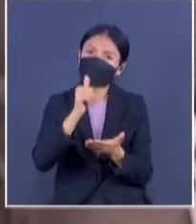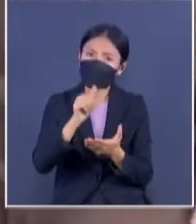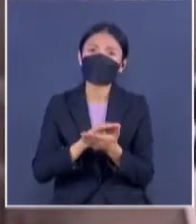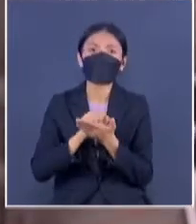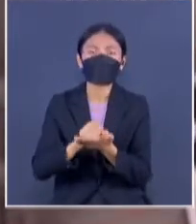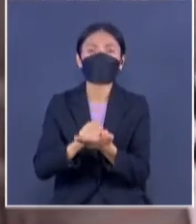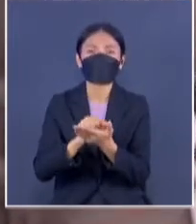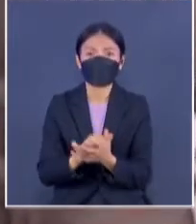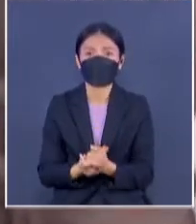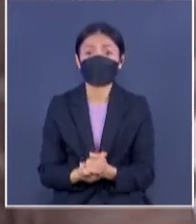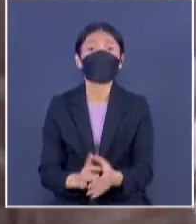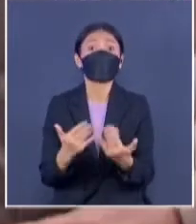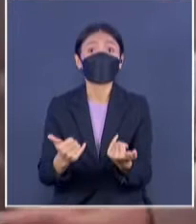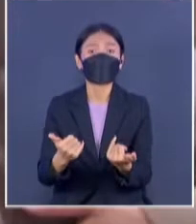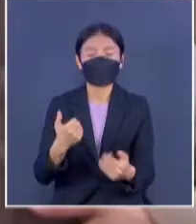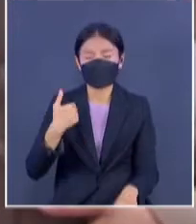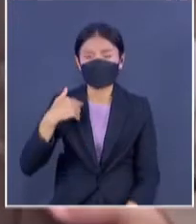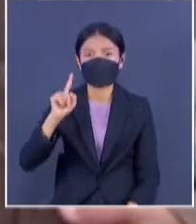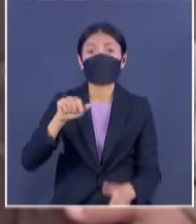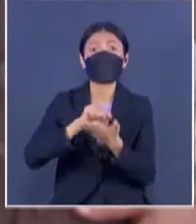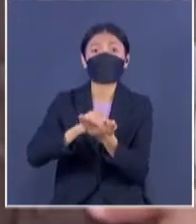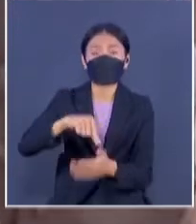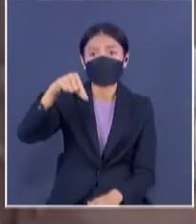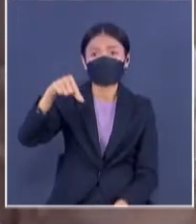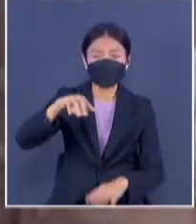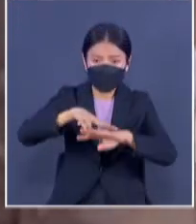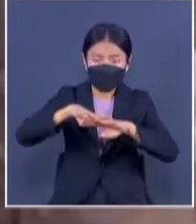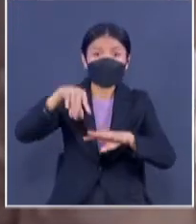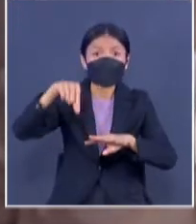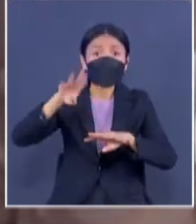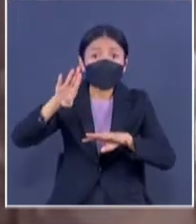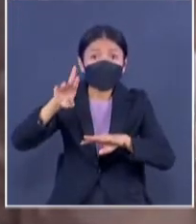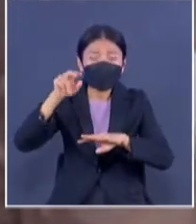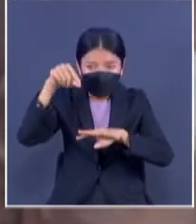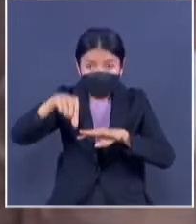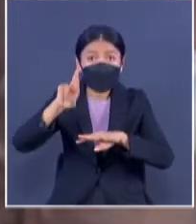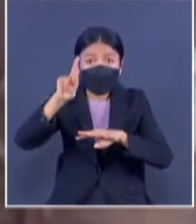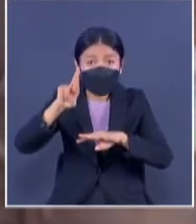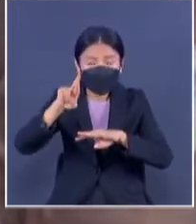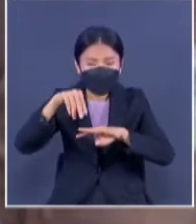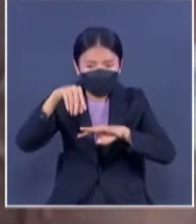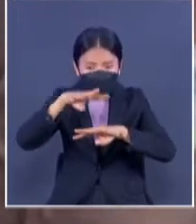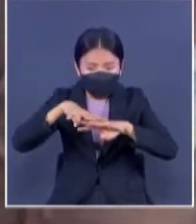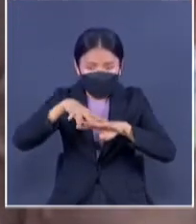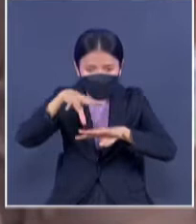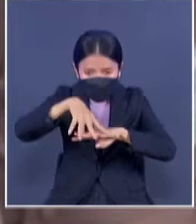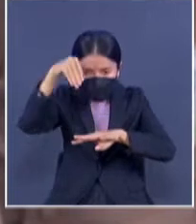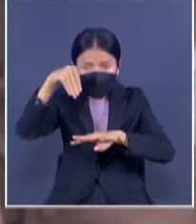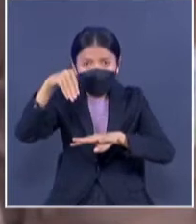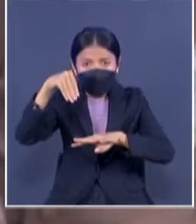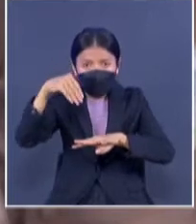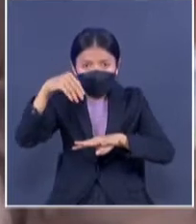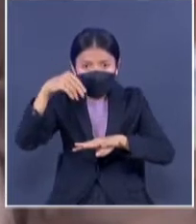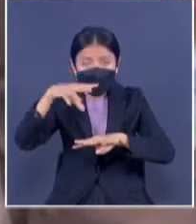ามี QR code นะครับซึ่งให้ประชาชนเนี่ยสามารถสแกน QR code นะครับแล้วจะเข้าไปสู่เพจน